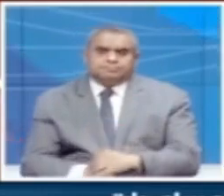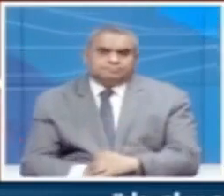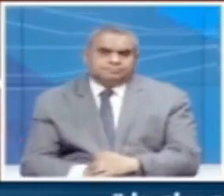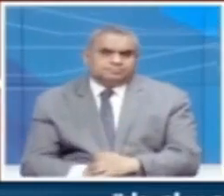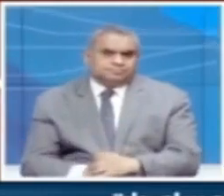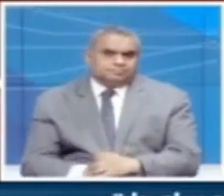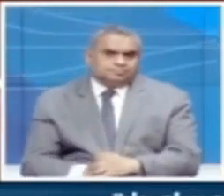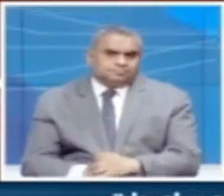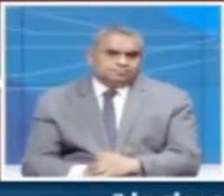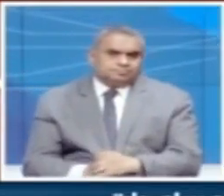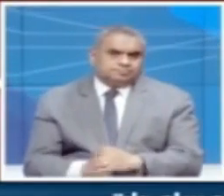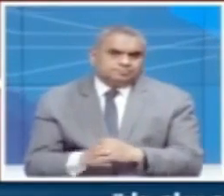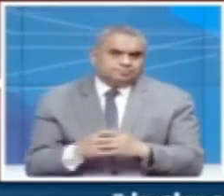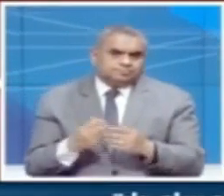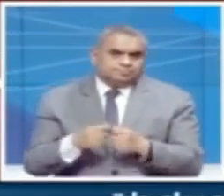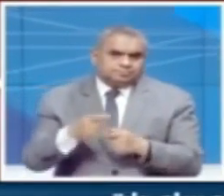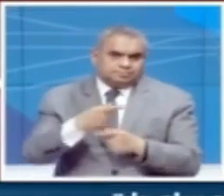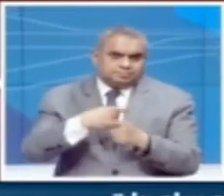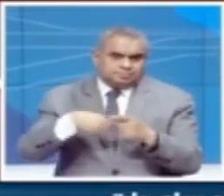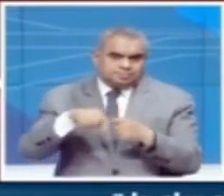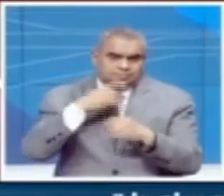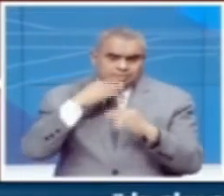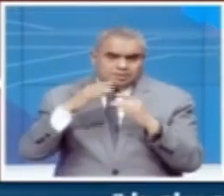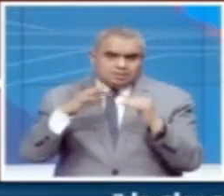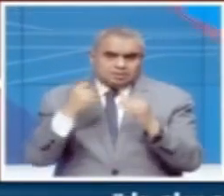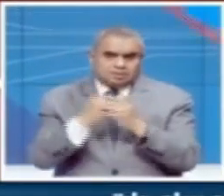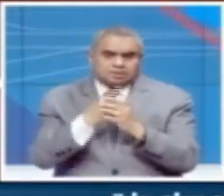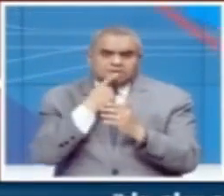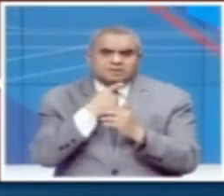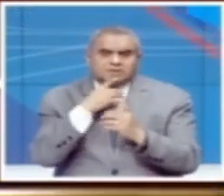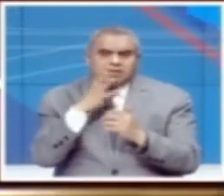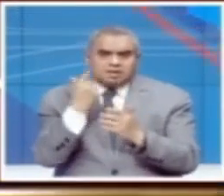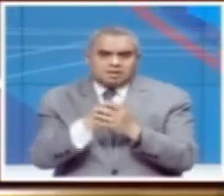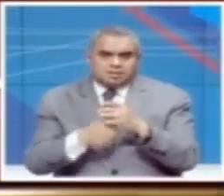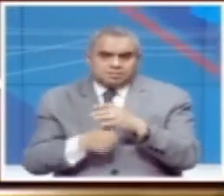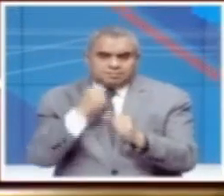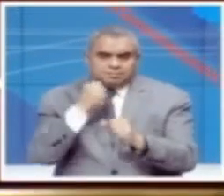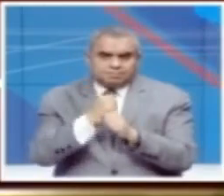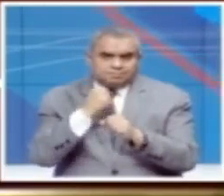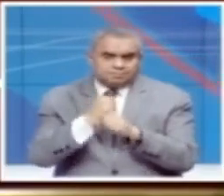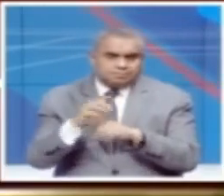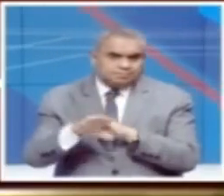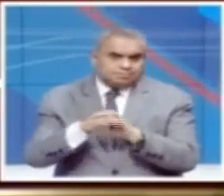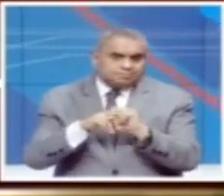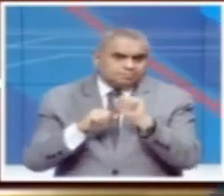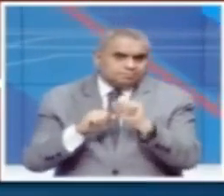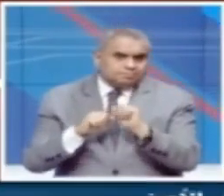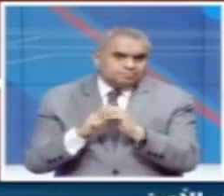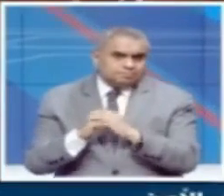دائما الدول المشاطئة للبحر الأحمر تطلع بمسؤولية في إطار تأمينه،